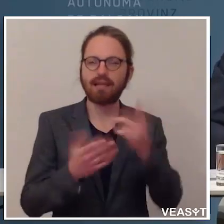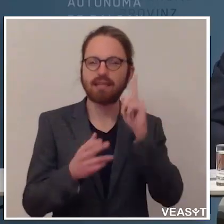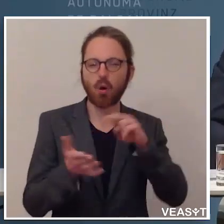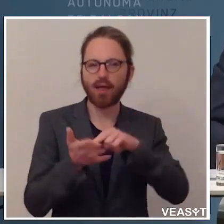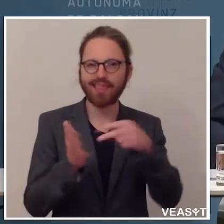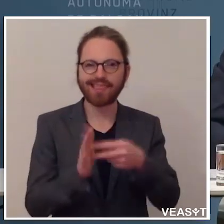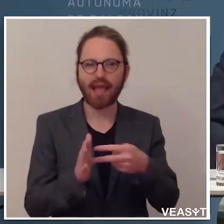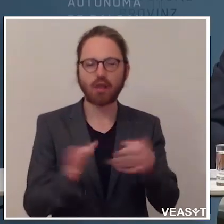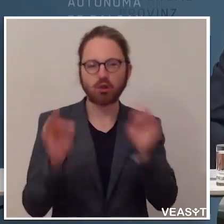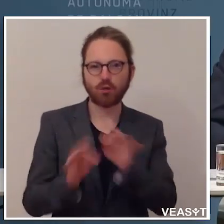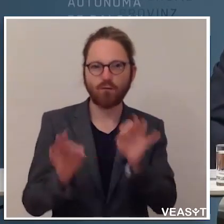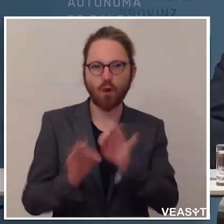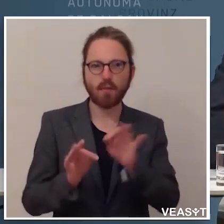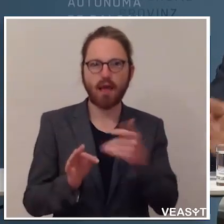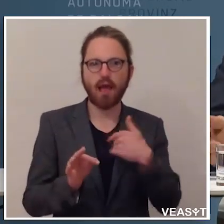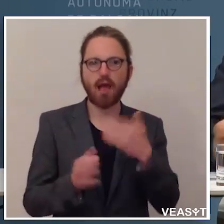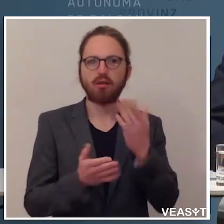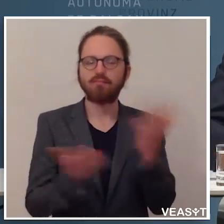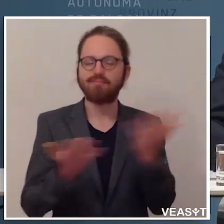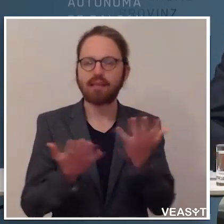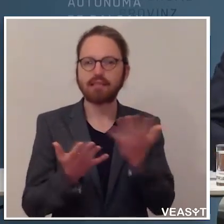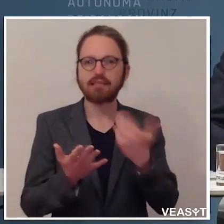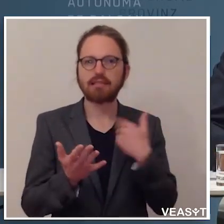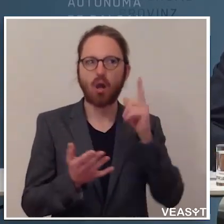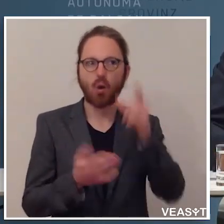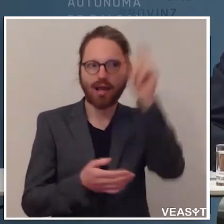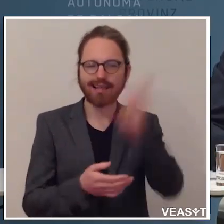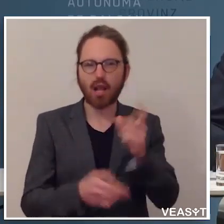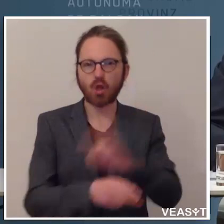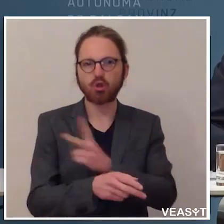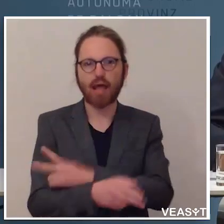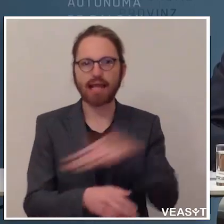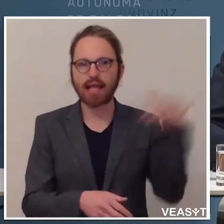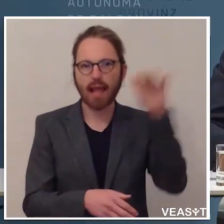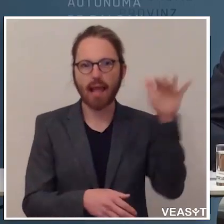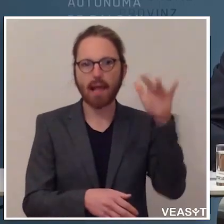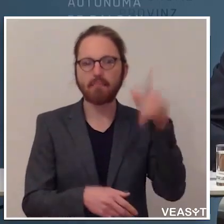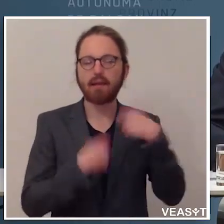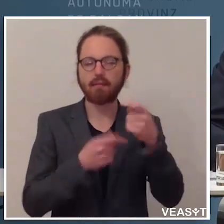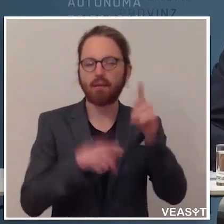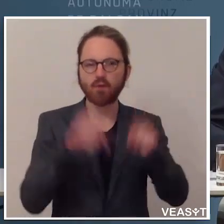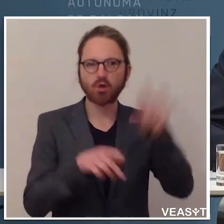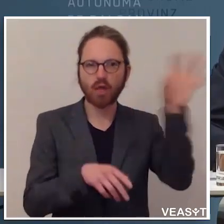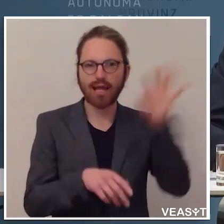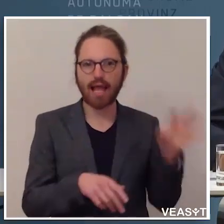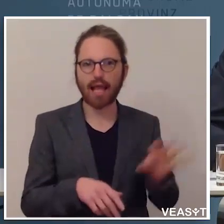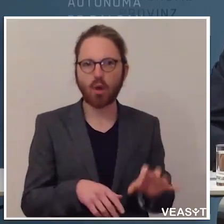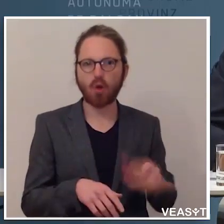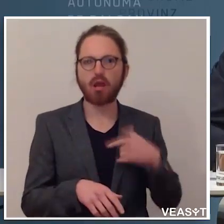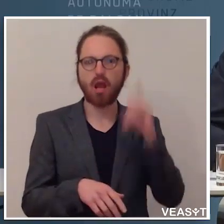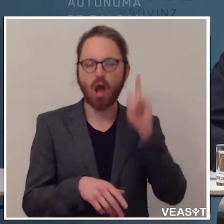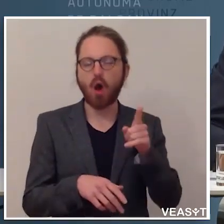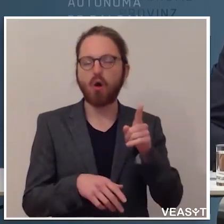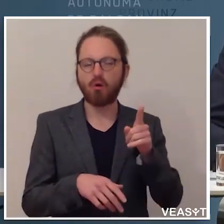Ebene vorbereitet worden ist, das, was es in Italien auf staatlicher Ebene gibt, in den verschiedenen Regionen, was vor allem auch in